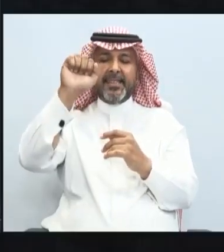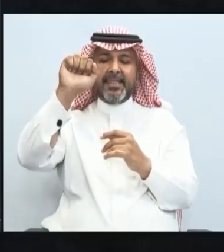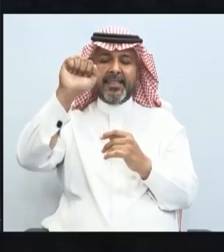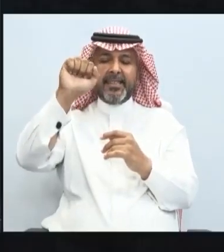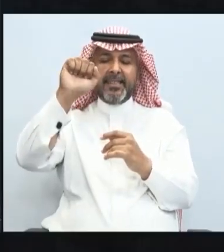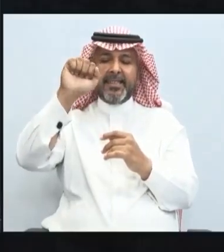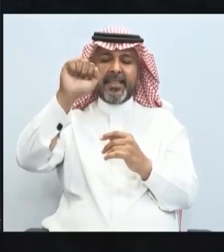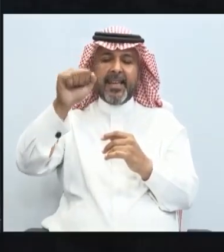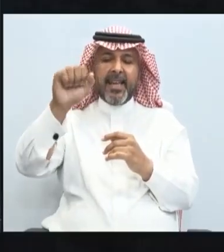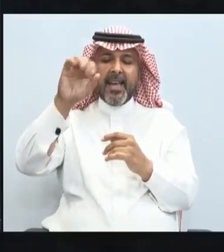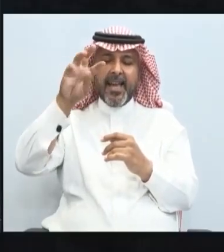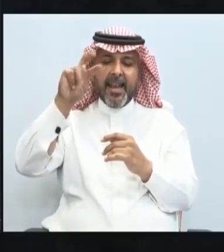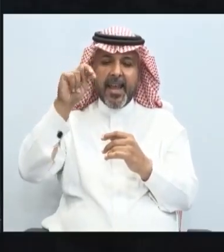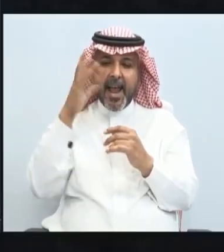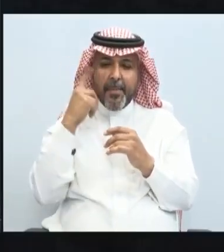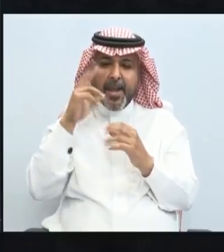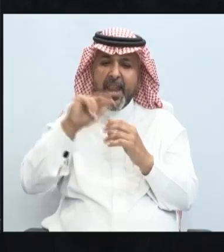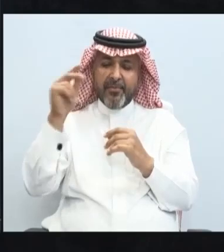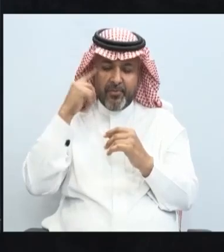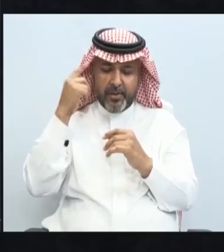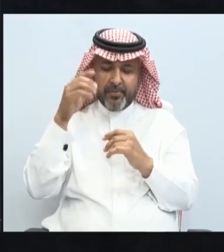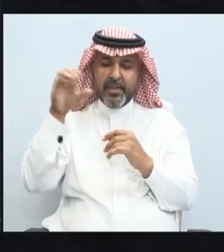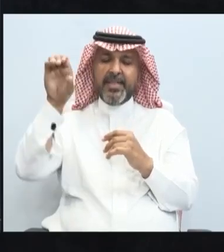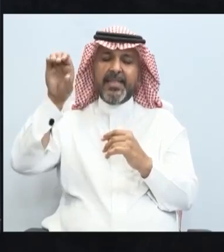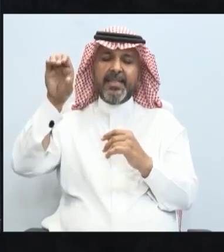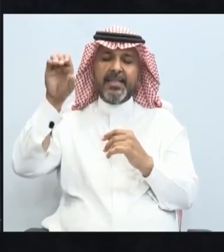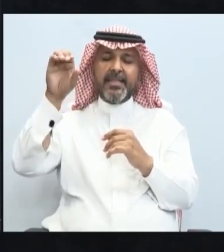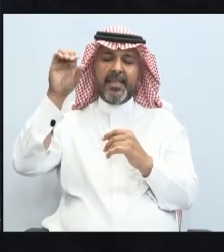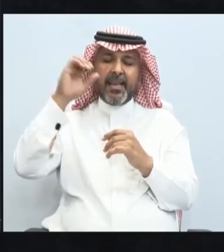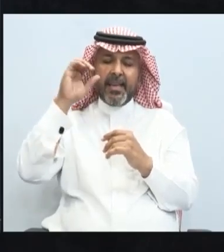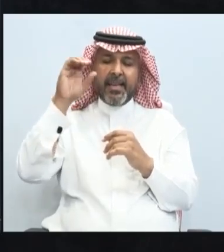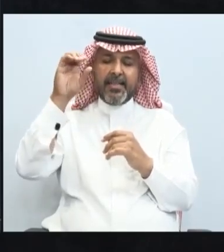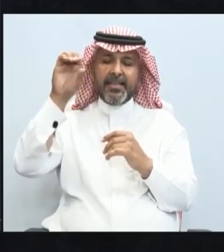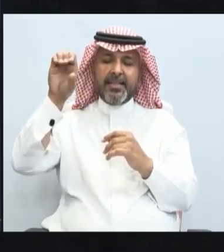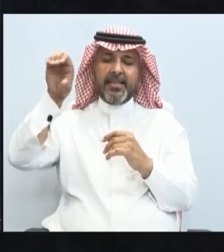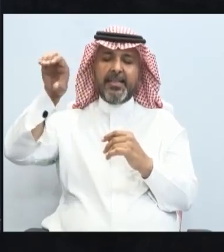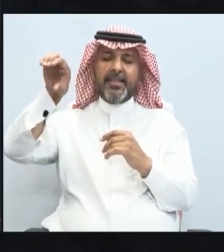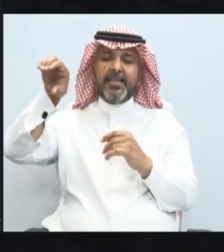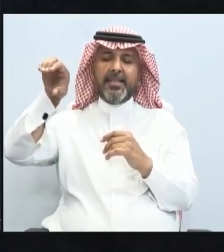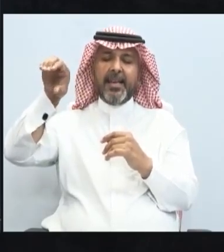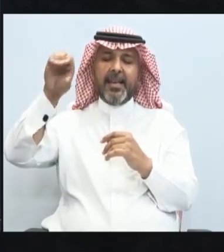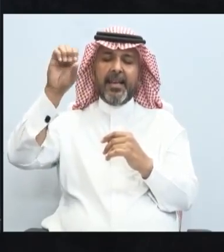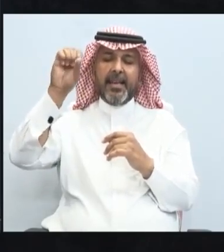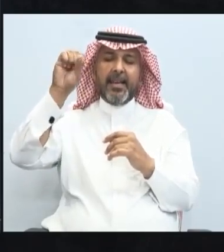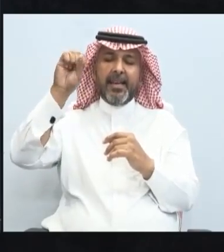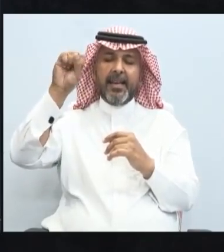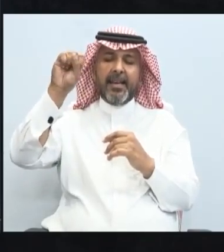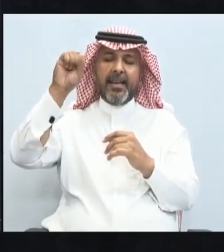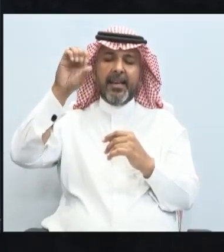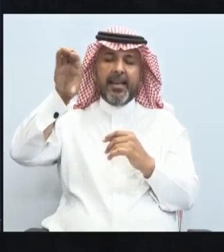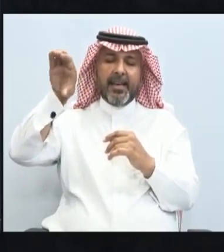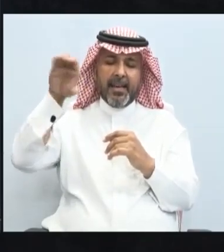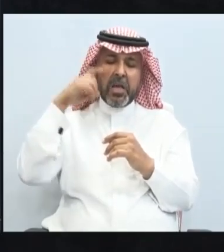ال20 فتكون داله السك غير معرفه مداها سيكون هي الاعداد اللي اعلى من